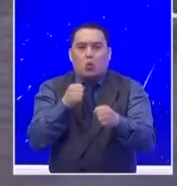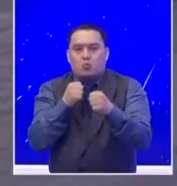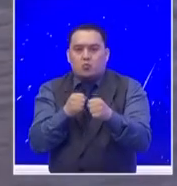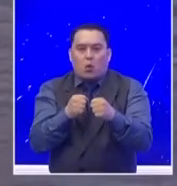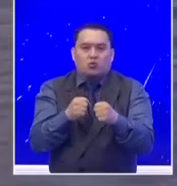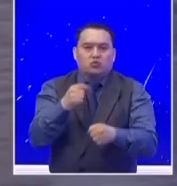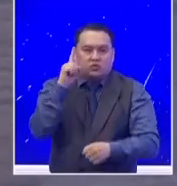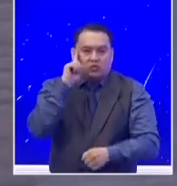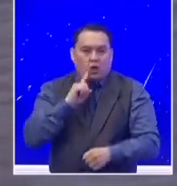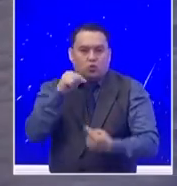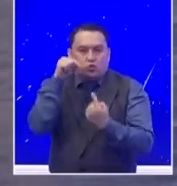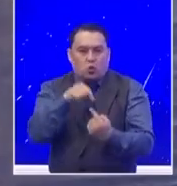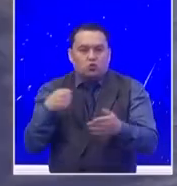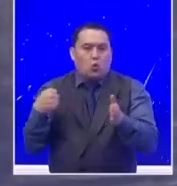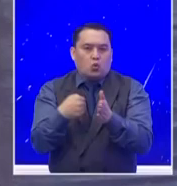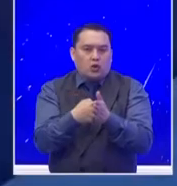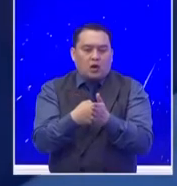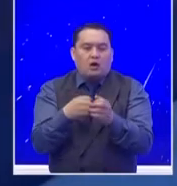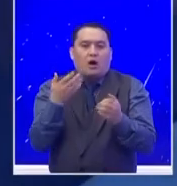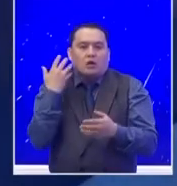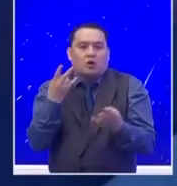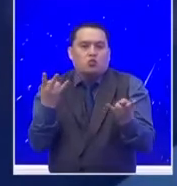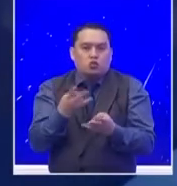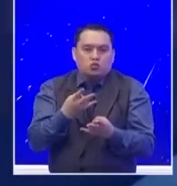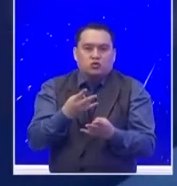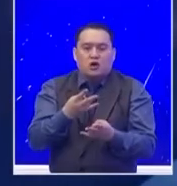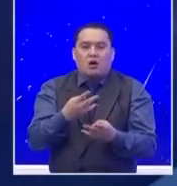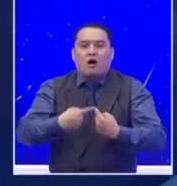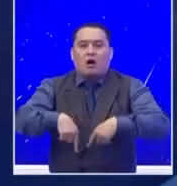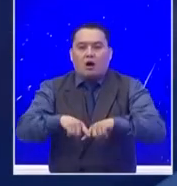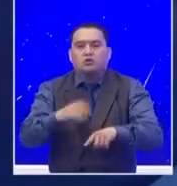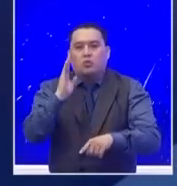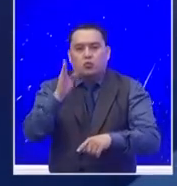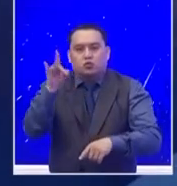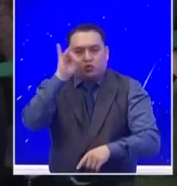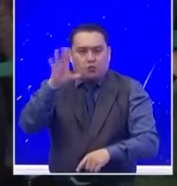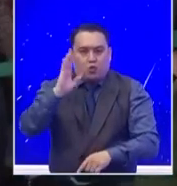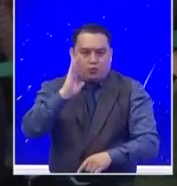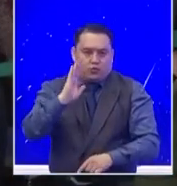и точно знают, куда и в какой момент произвести удар. Организаторы уверяют, здесь есть будущие чемпионы.